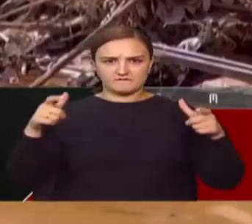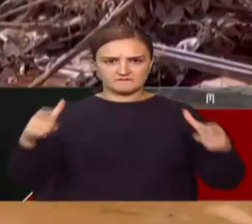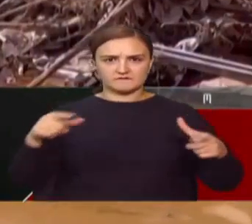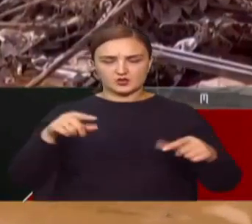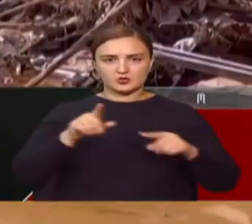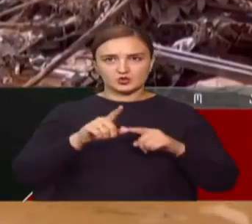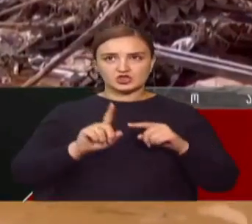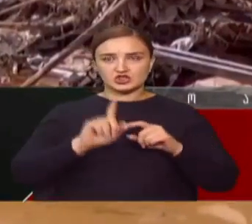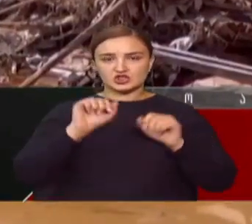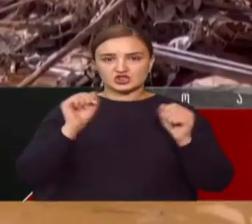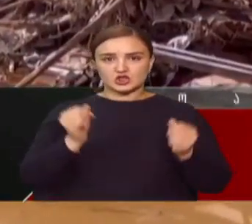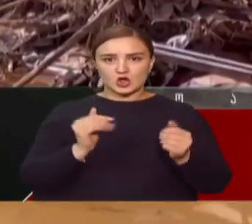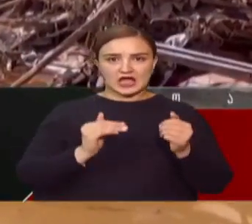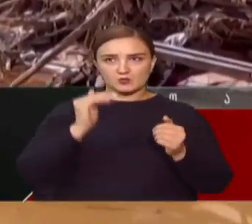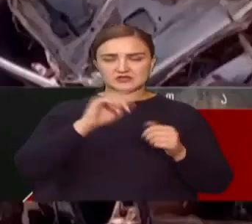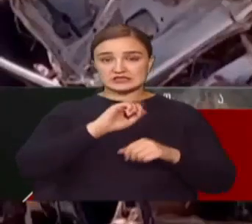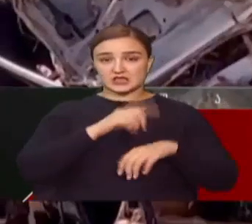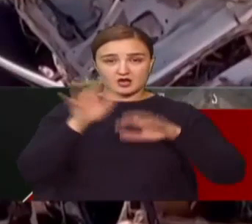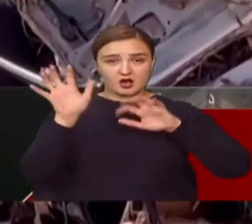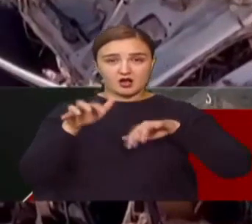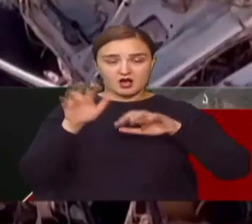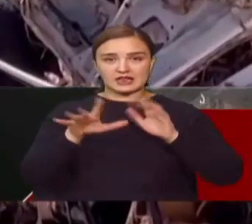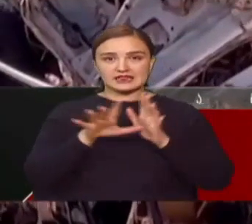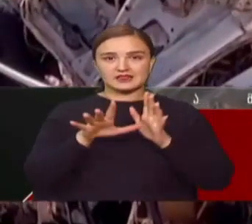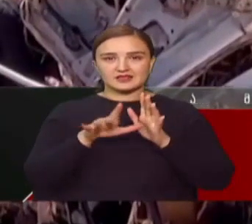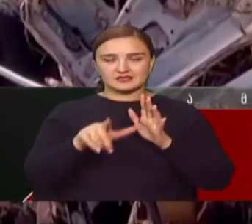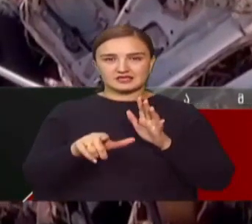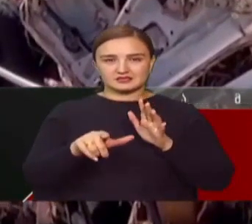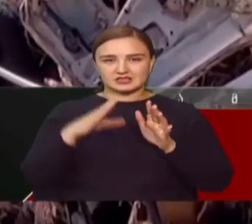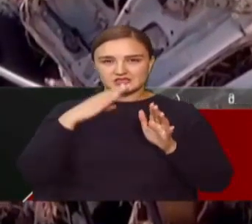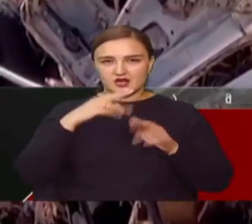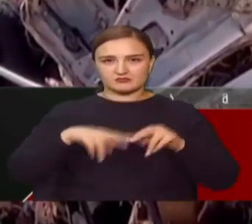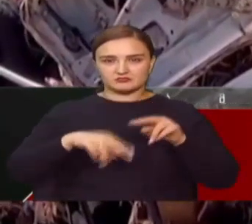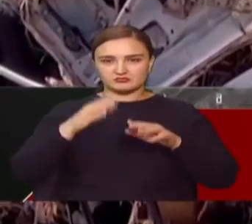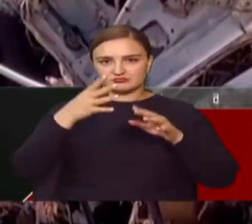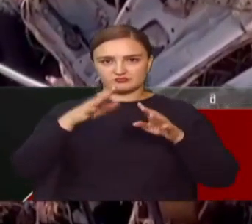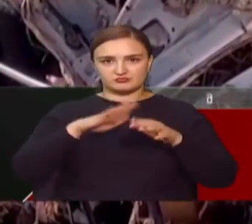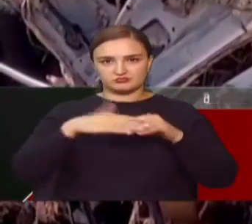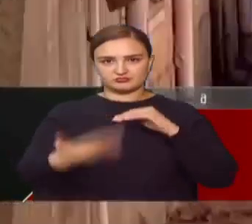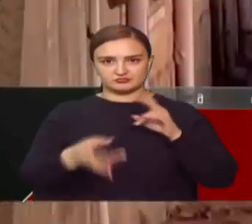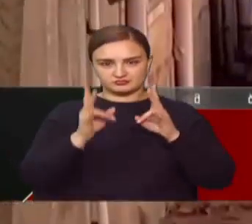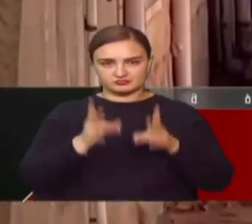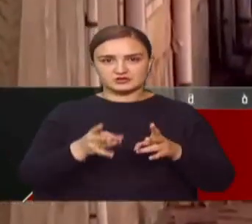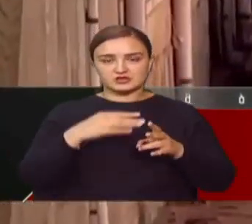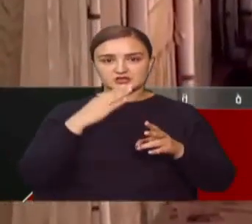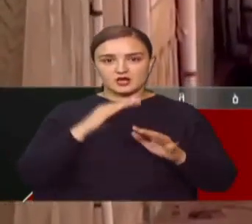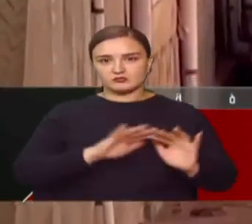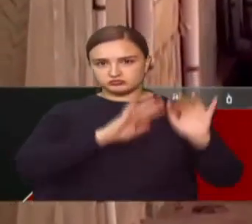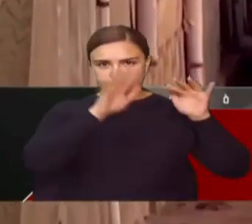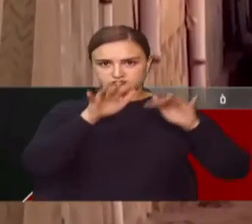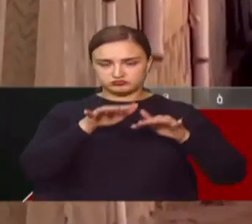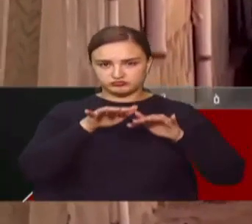აღმოსავლეთ ლიბიაში ძლიერმა წვიმებმა ორი კაშხლის ჩამონგრევა გამოიწვია. ამის შედეგად კი წყალი უკვე დატბორილ რაიონებში შევიდა.